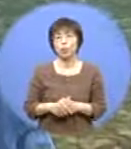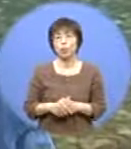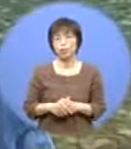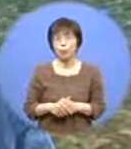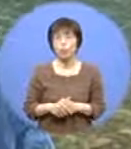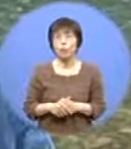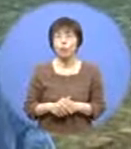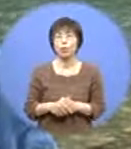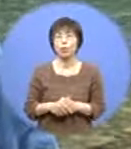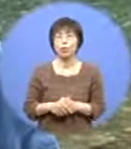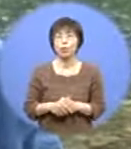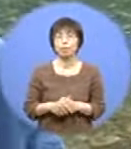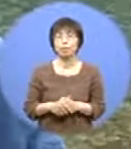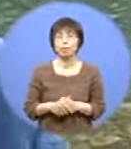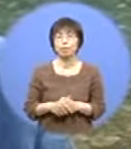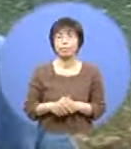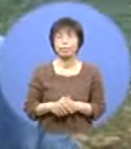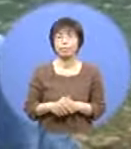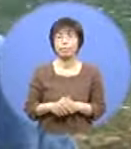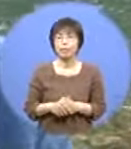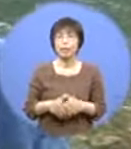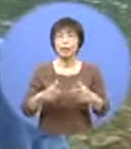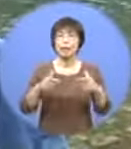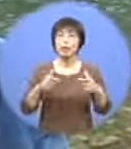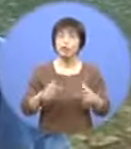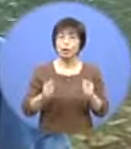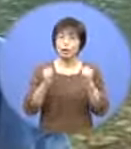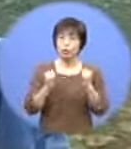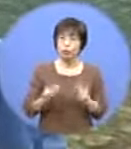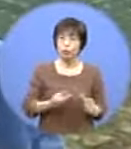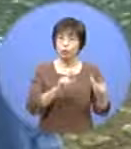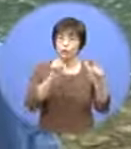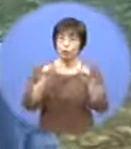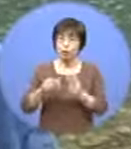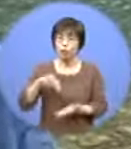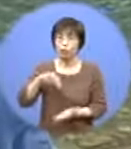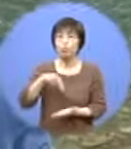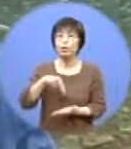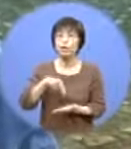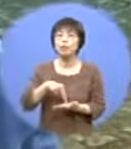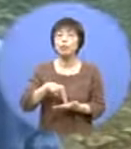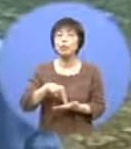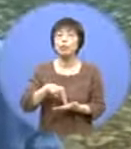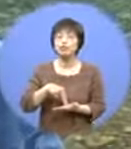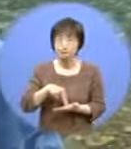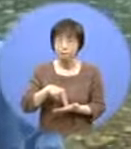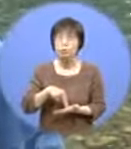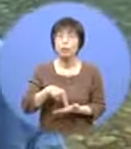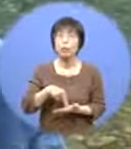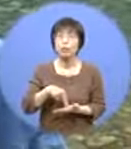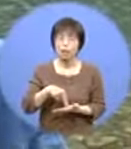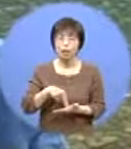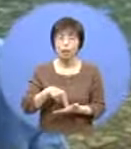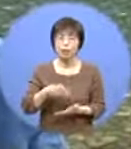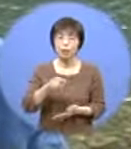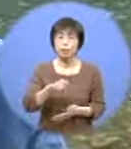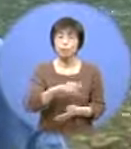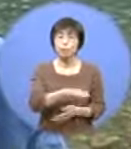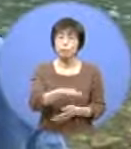申しに近いけども、まあ、地元のもんとして、残してくれるように頼みなが